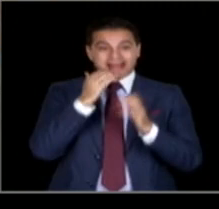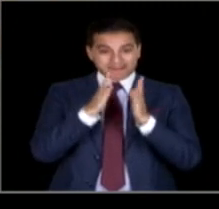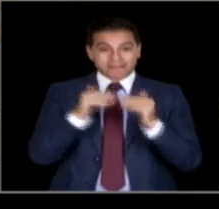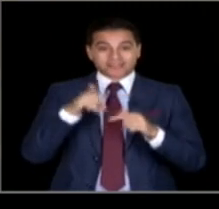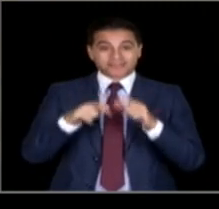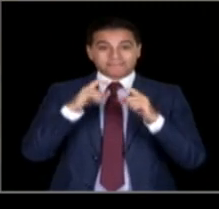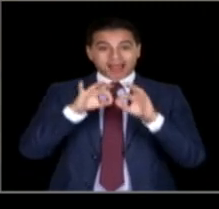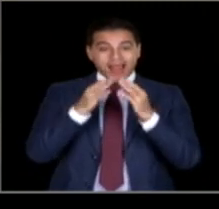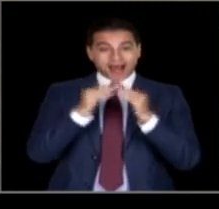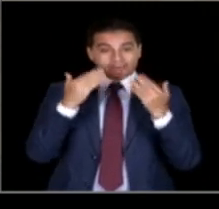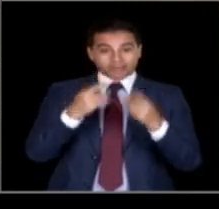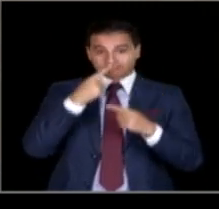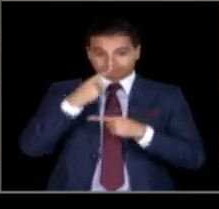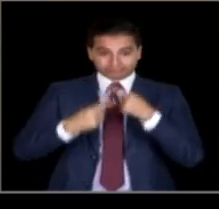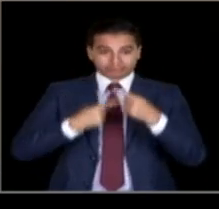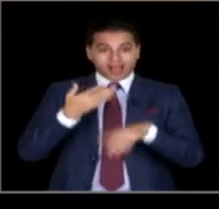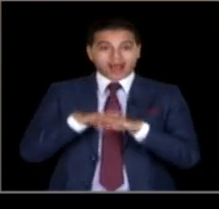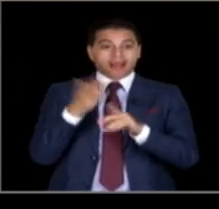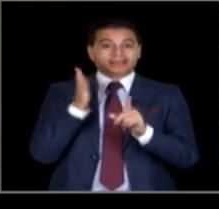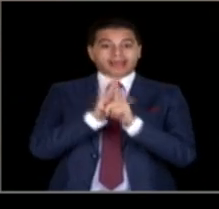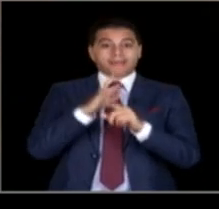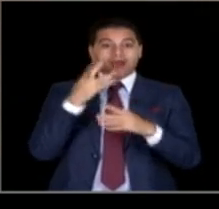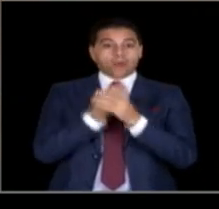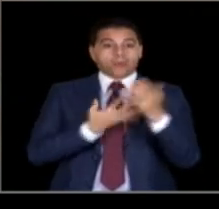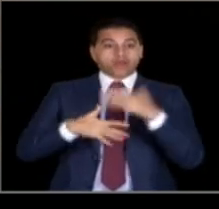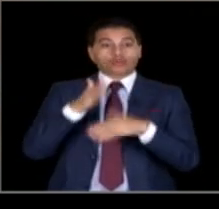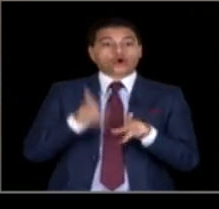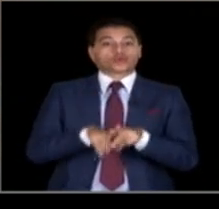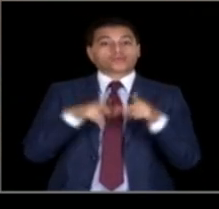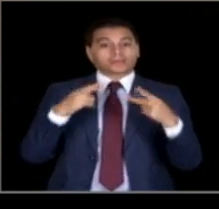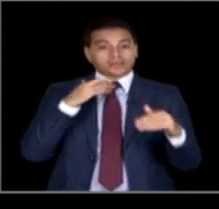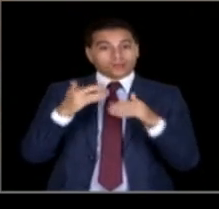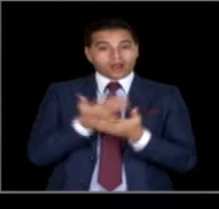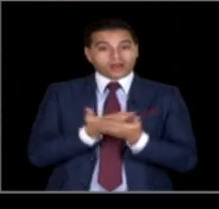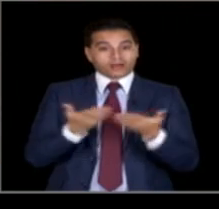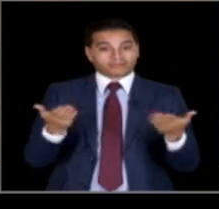أهل مصر ما زال مستمر في دعم أولادنا القادرون باختلاف.